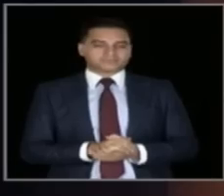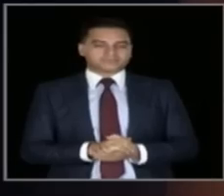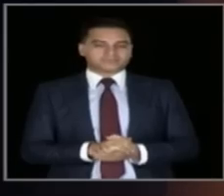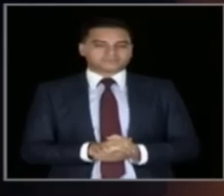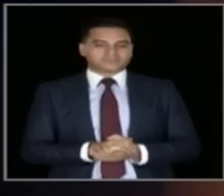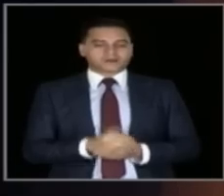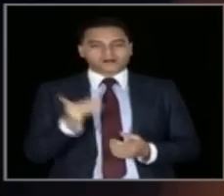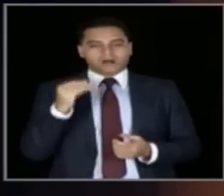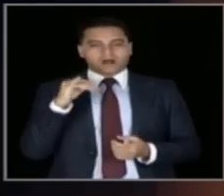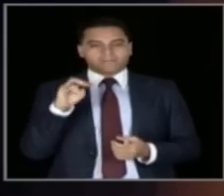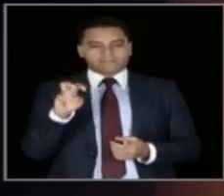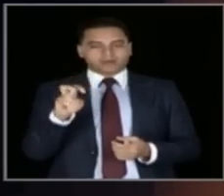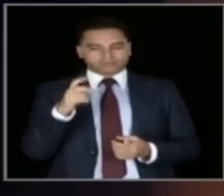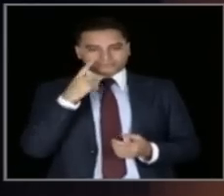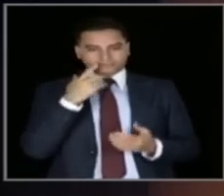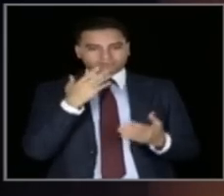يلا يا رحمة.